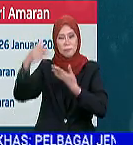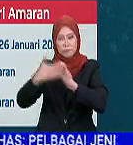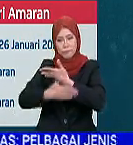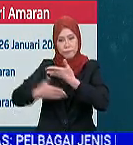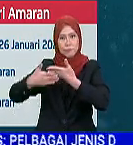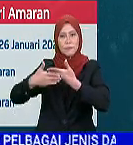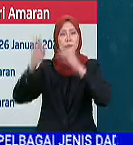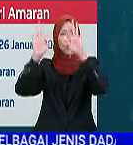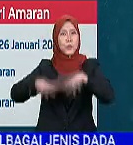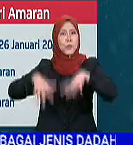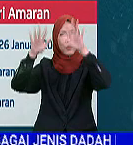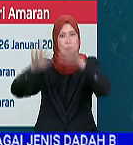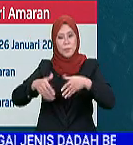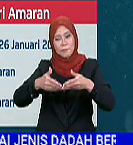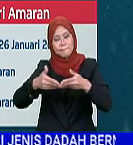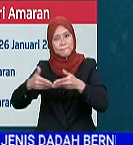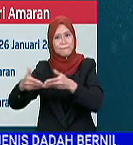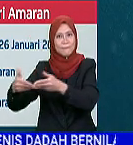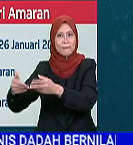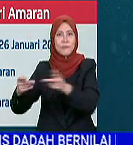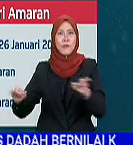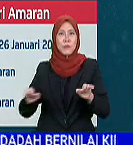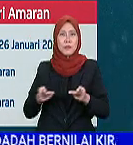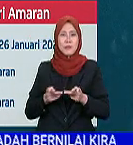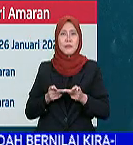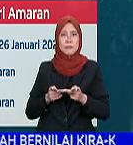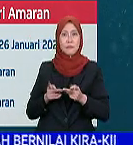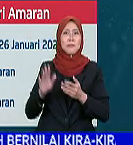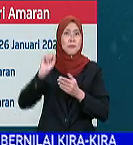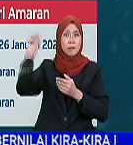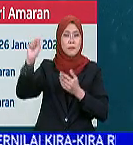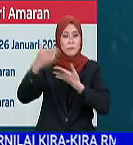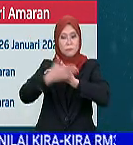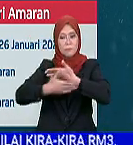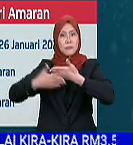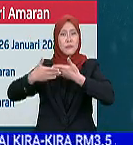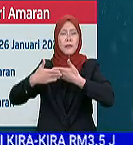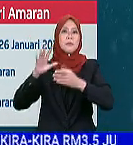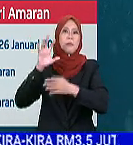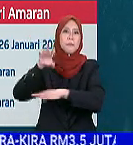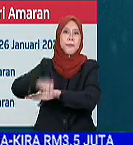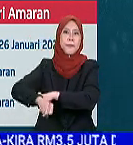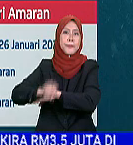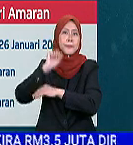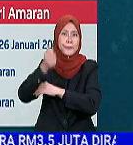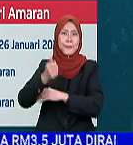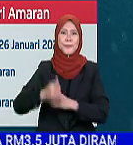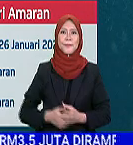hujan lebat yang berterusan dijangka berlaku di kawasan-kawasan berkenaan sehingga ke tengah malam esok.